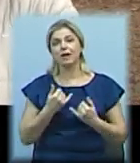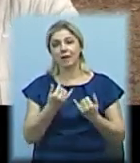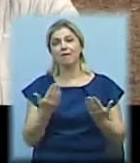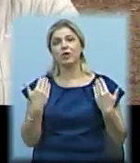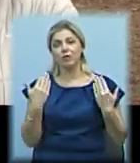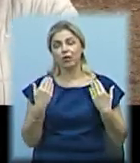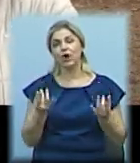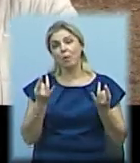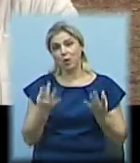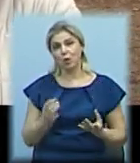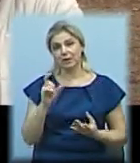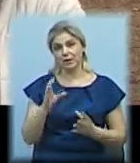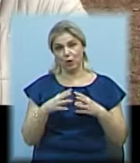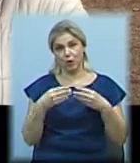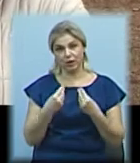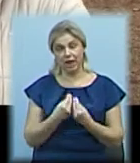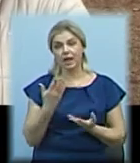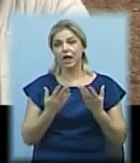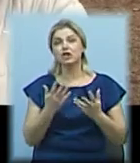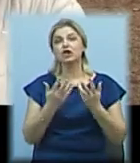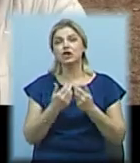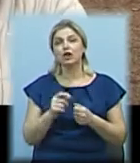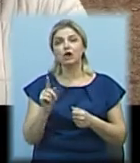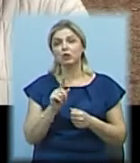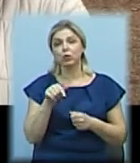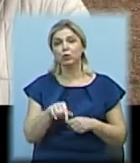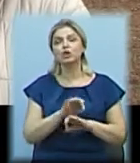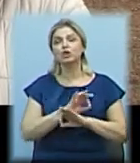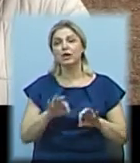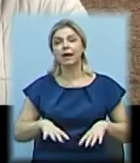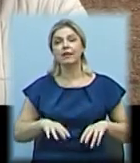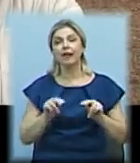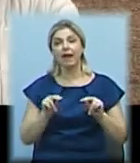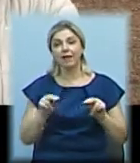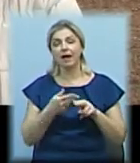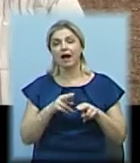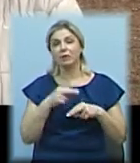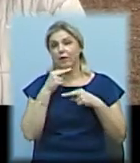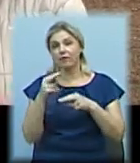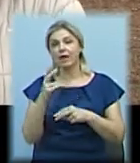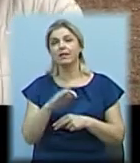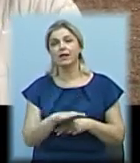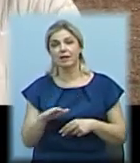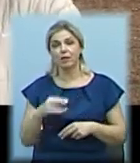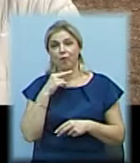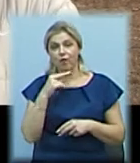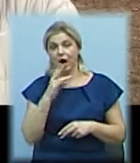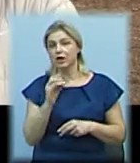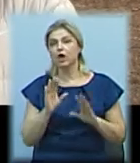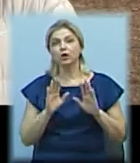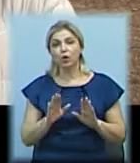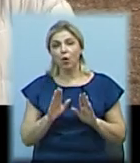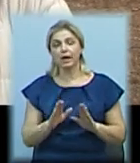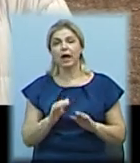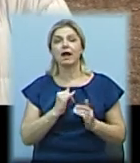навіть просто з родиною. А якщо рахувати, що тут в нас чудові тренери, які звертають на дітей увагу не тільки заради